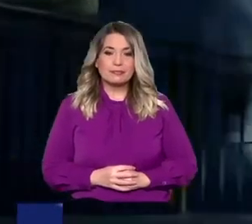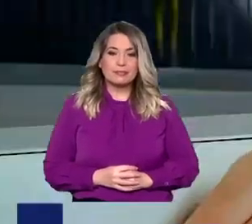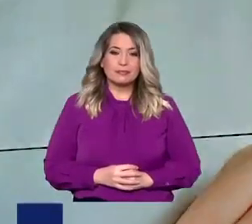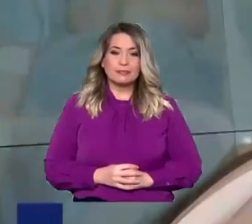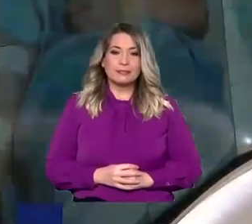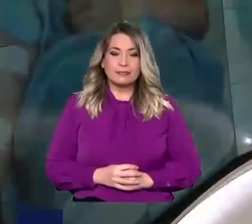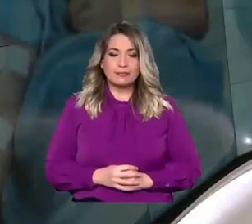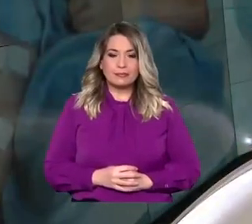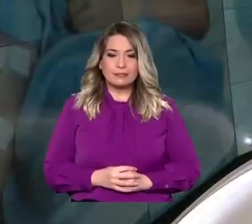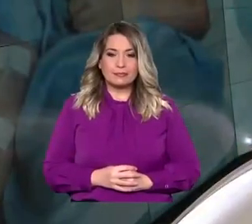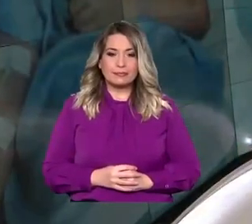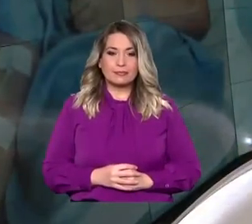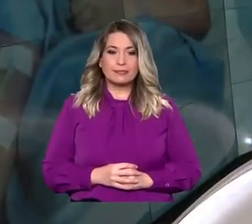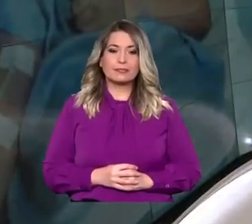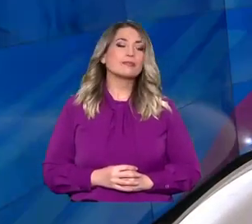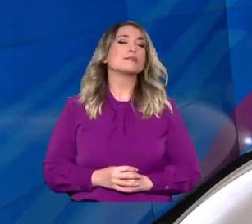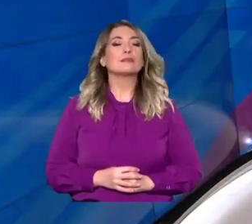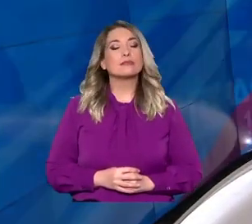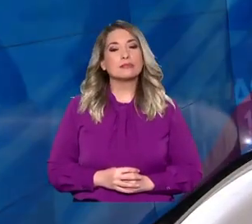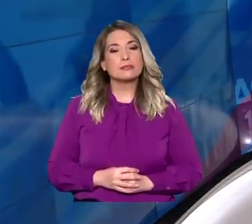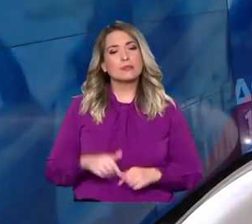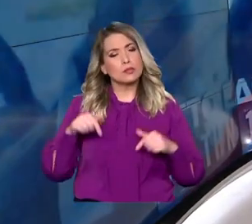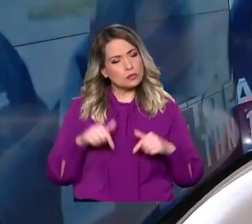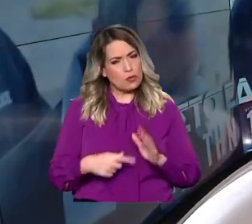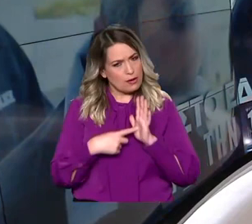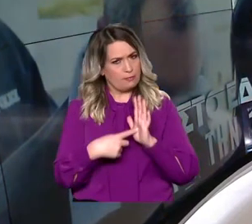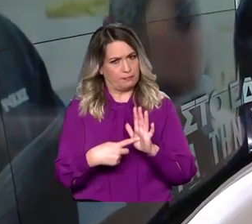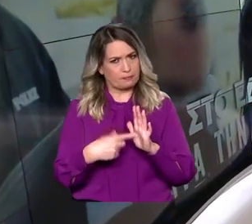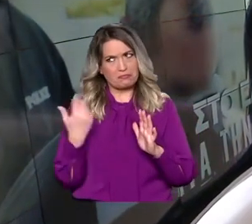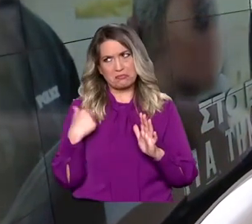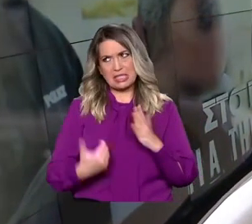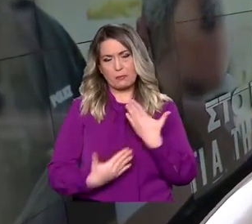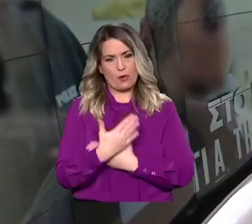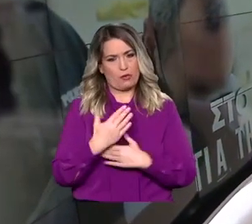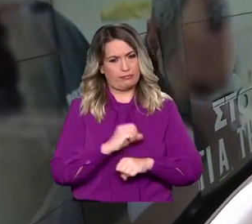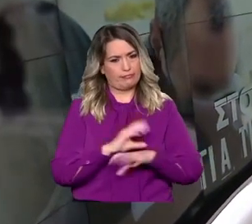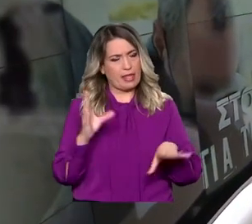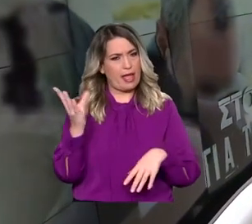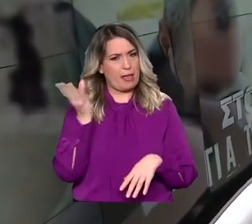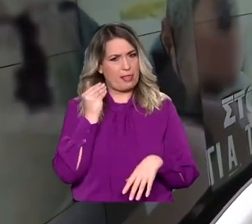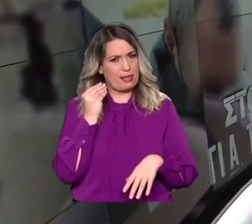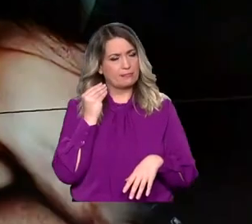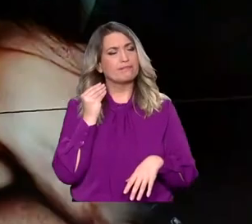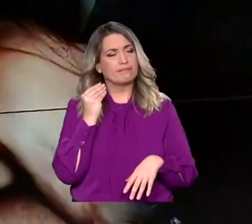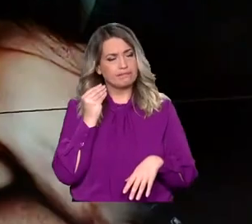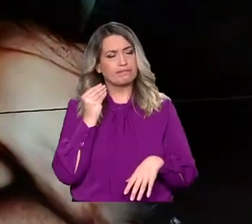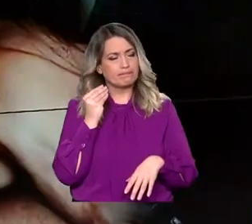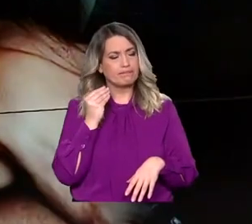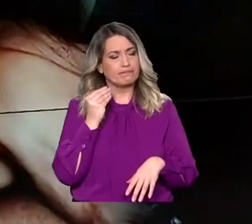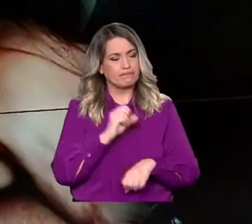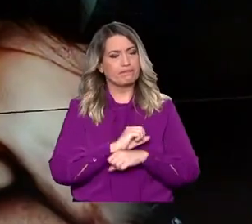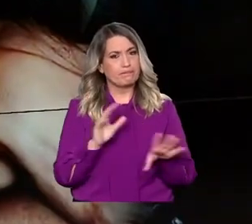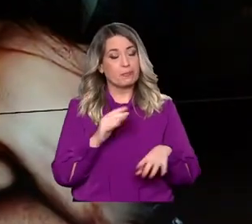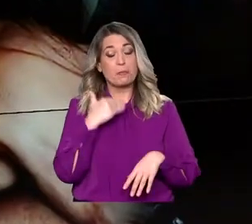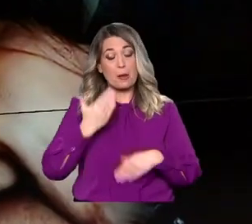πάμε τώρα σε αυτό που ξεκίνησε σήμερα το πρωί και πρέπει να γίνει το ταχύτατο δυνατό μιλάω για